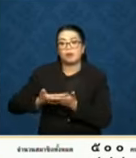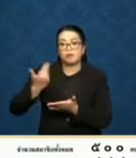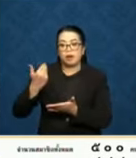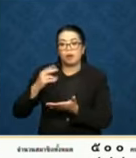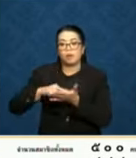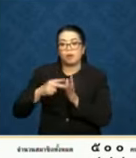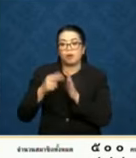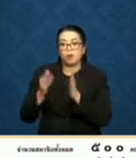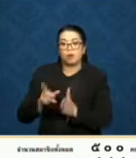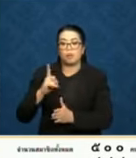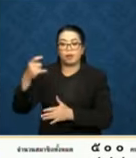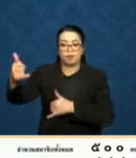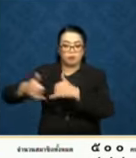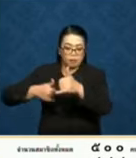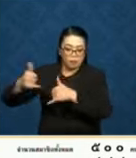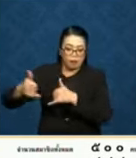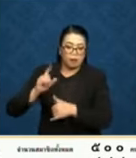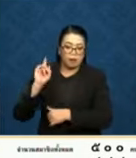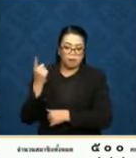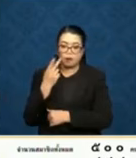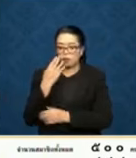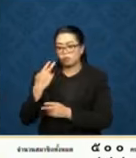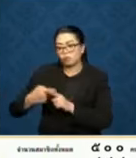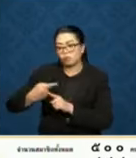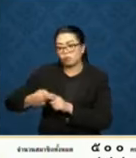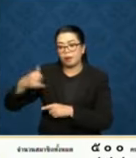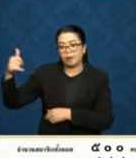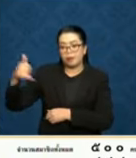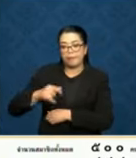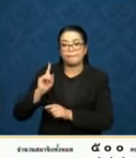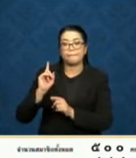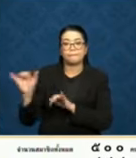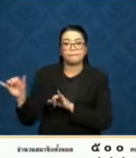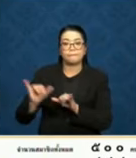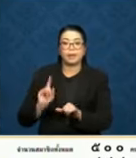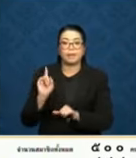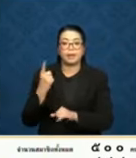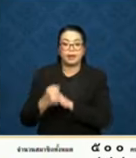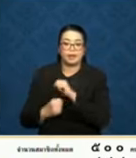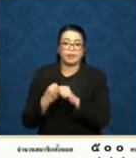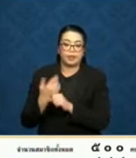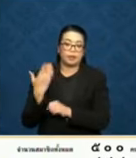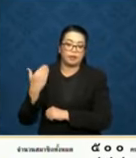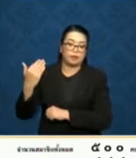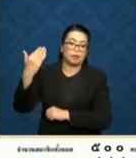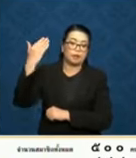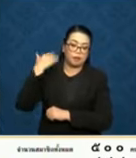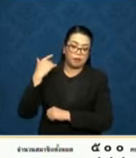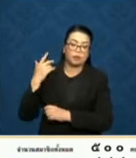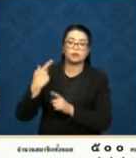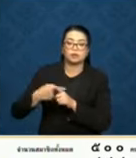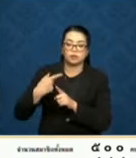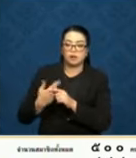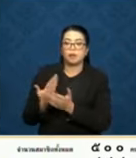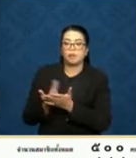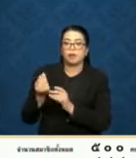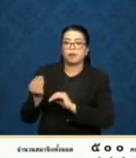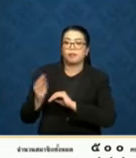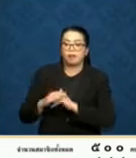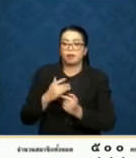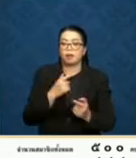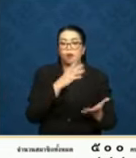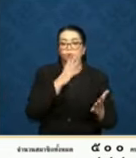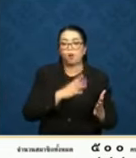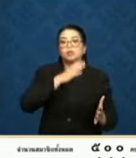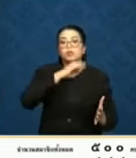ข้นนั้นจะสะท้อนถผู้เข้า ผู้เช่าที่เข้ามาอยู่ใหม่ในชวงปีที่ผ่านผ่านมาส่วค่ใช้ใจสวกลาง อัี้ต